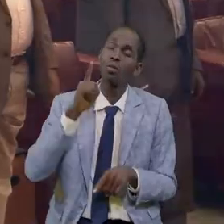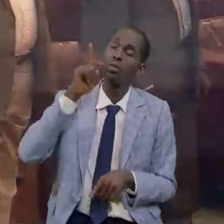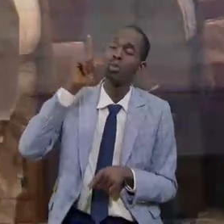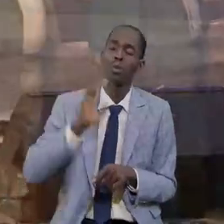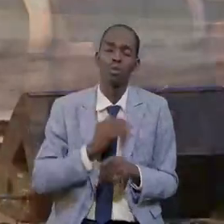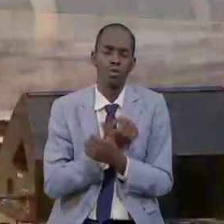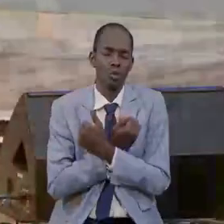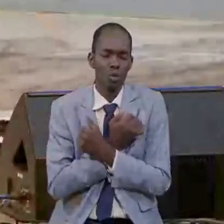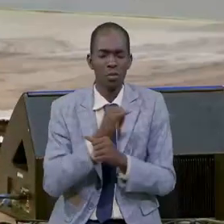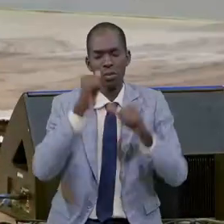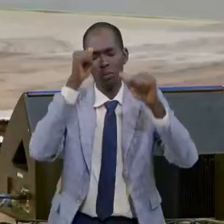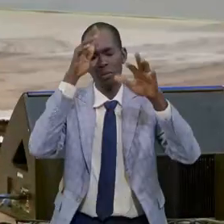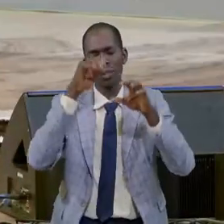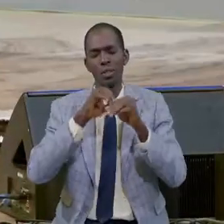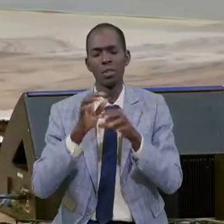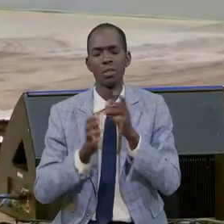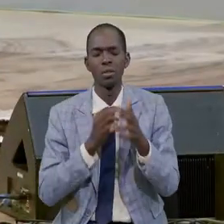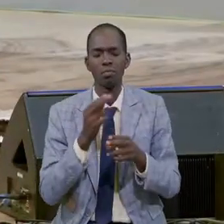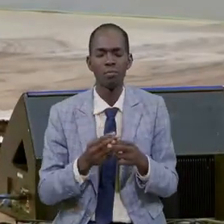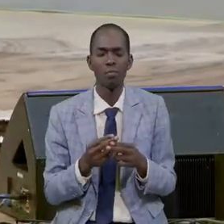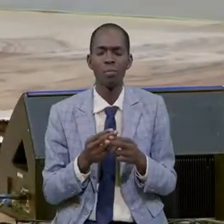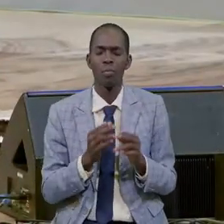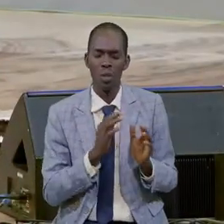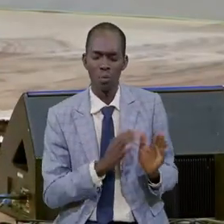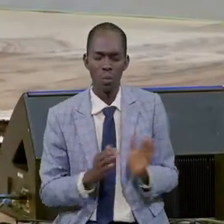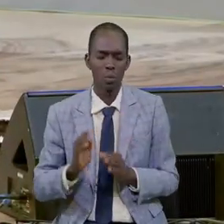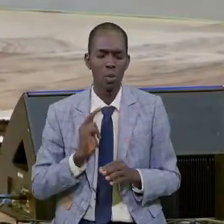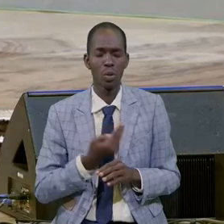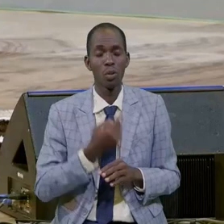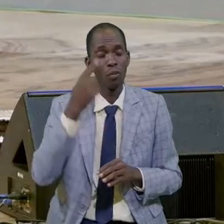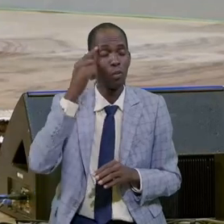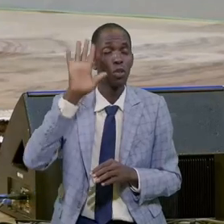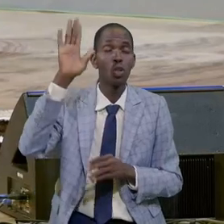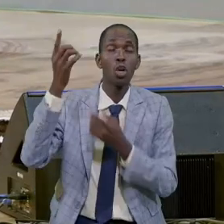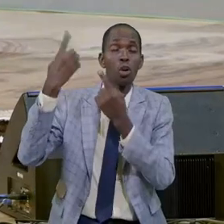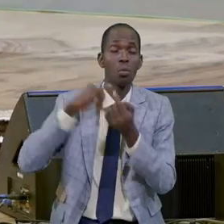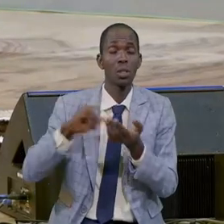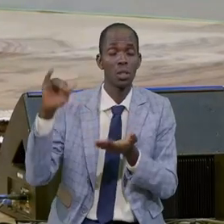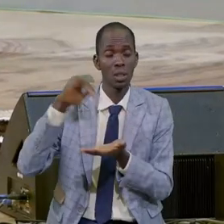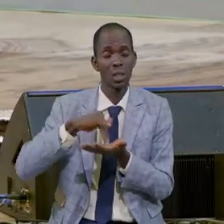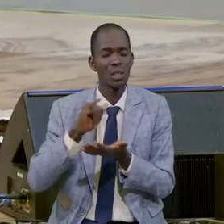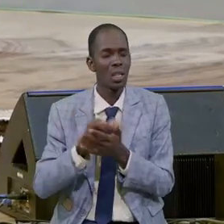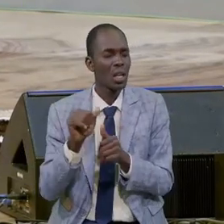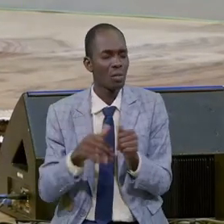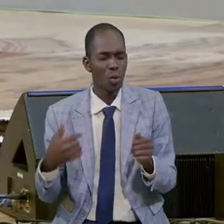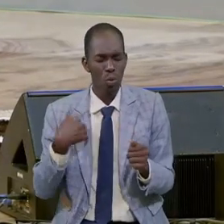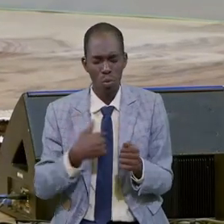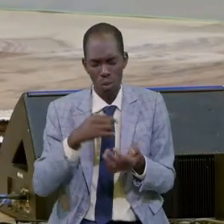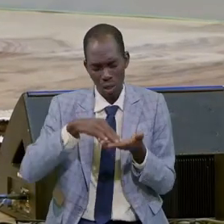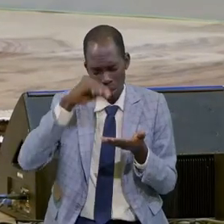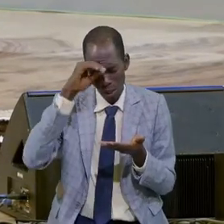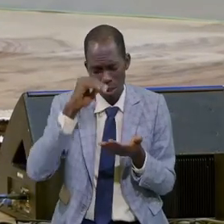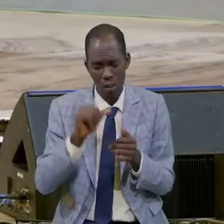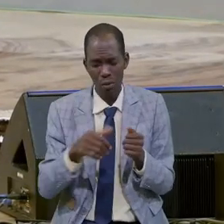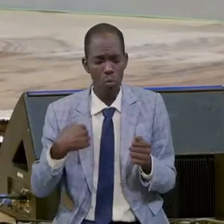Jésus. Prépare-nous pour ton avènement, Seigneur, que tout ce que nous entendons, que ce que nous apprenons,